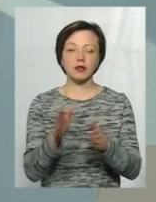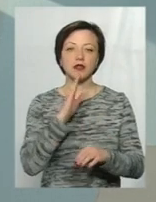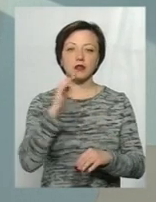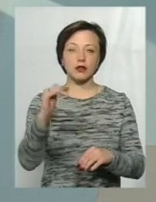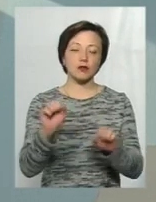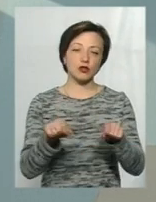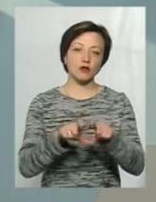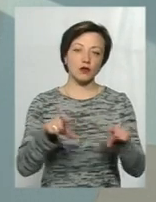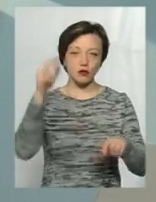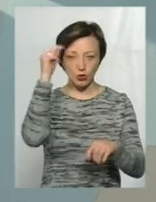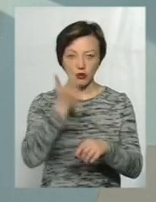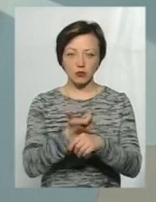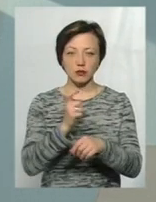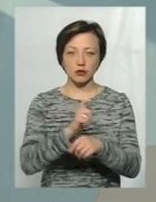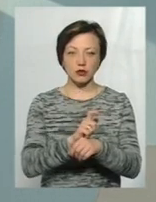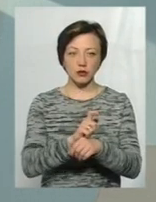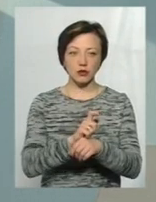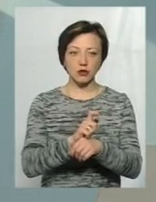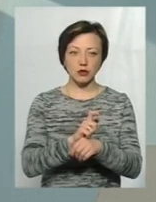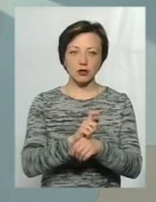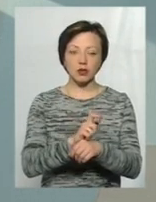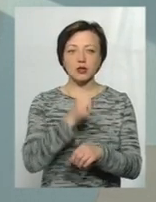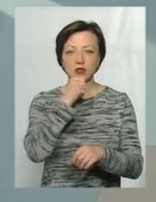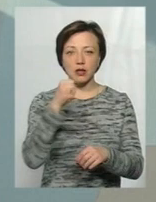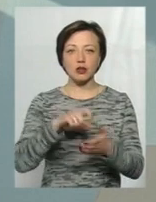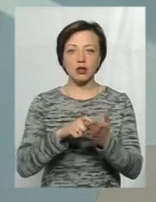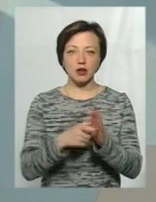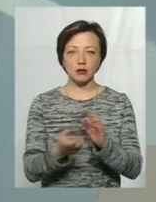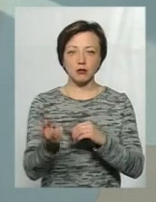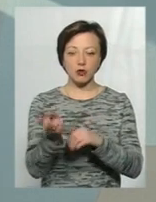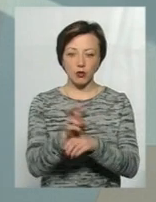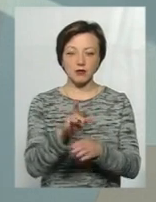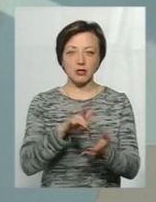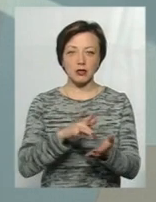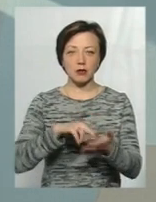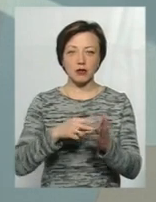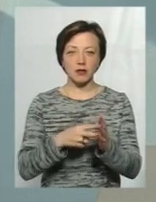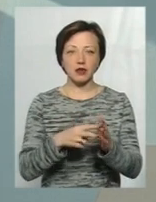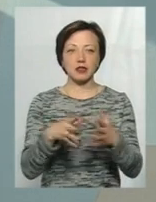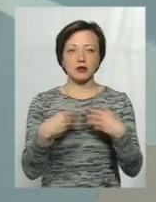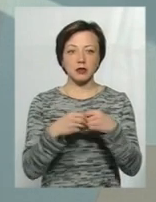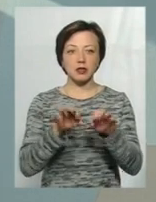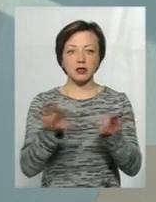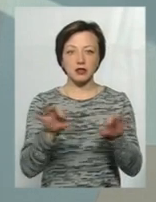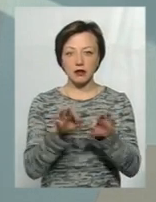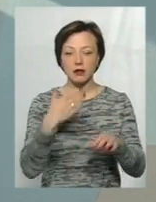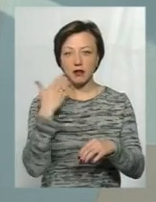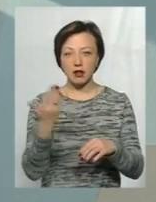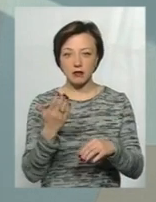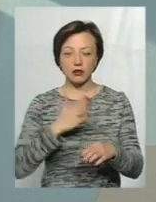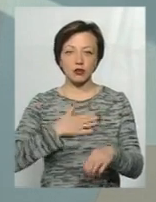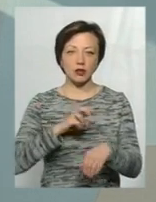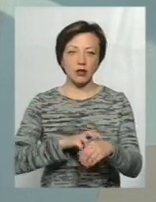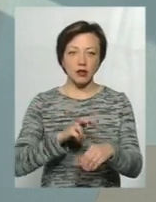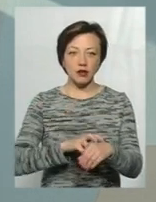в школах і більше, хоча і в нас приходять старшокласники в наш центр планування сім'ї, і читаємо лекції, читають наші лікарі,